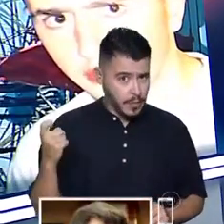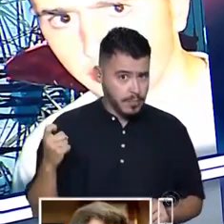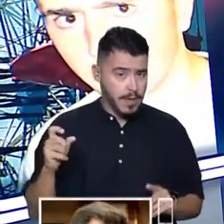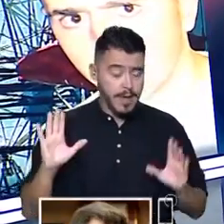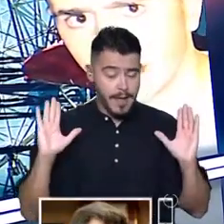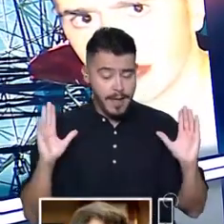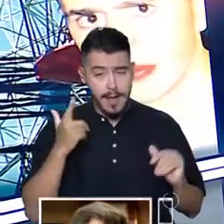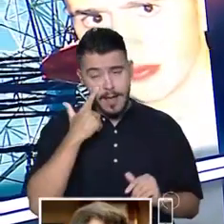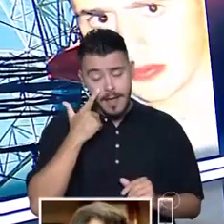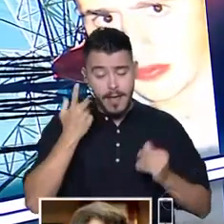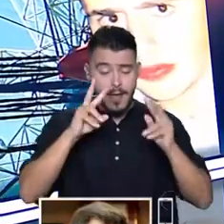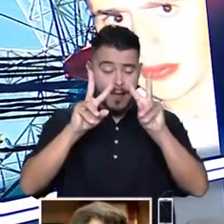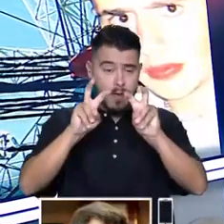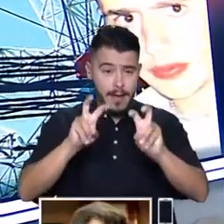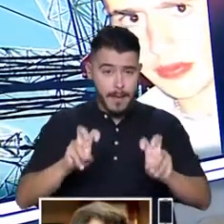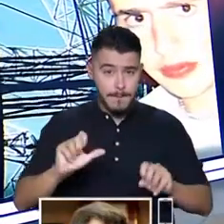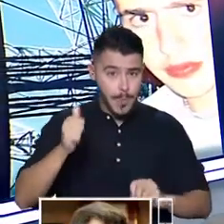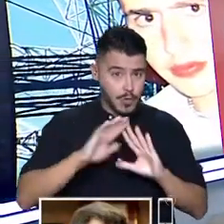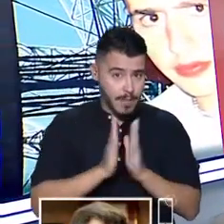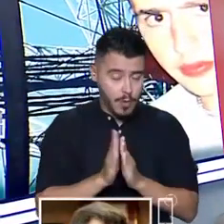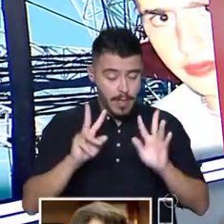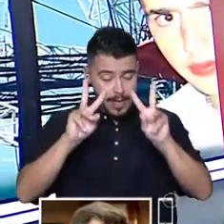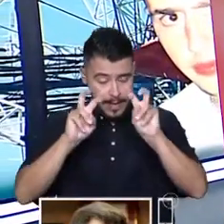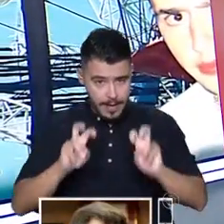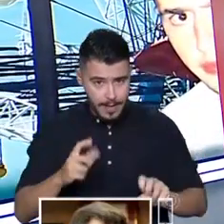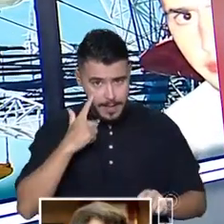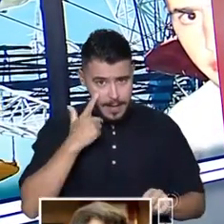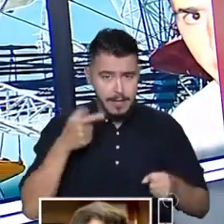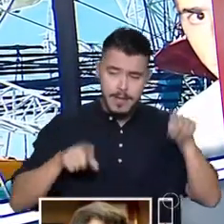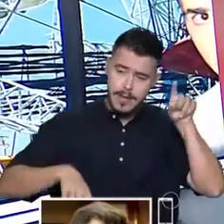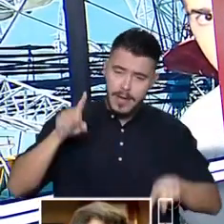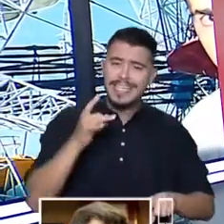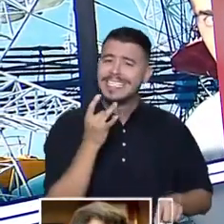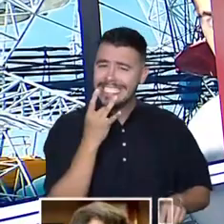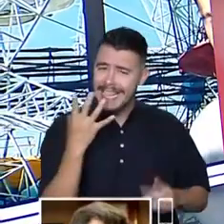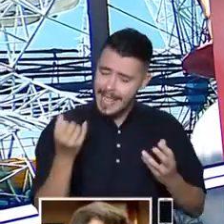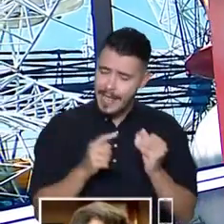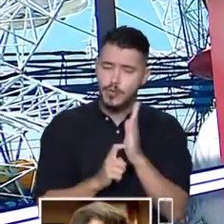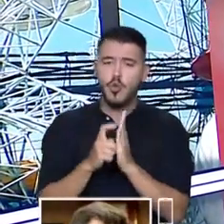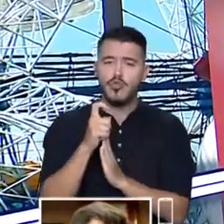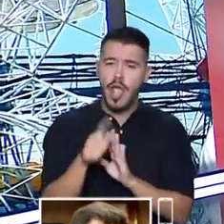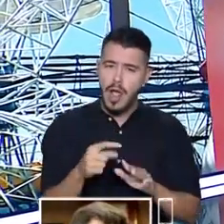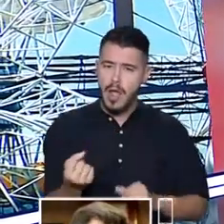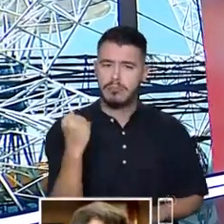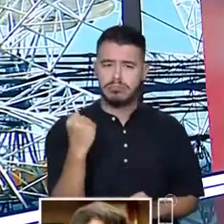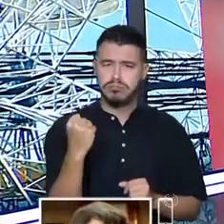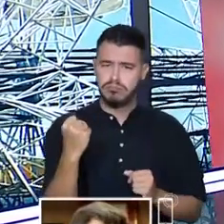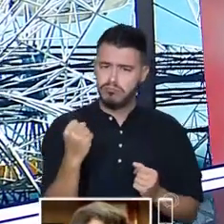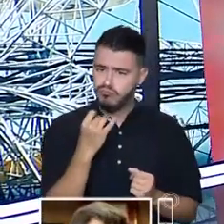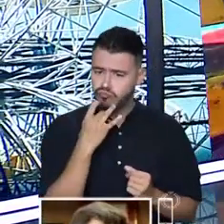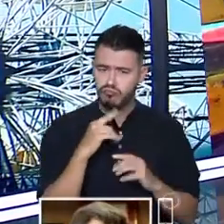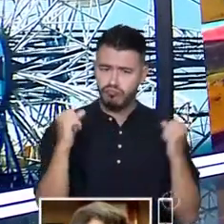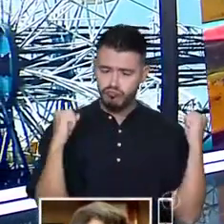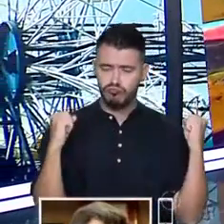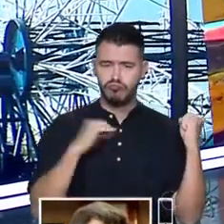τη διαφορά έχει. Ενώ η εικόνα ενός σκουριασμένου σίδερου σου δίνει την εντύπωση ότι κάτι συμβαίνει εδώ, μπορεί το σίδερο αυτό να είναι πραγματικά